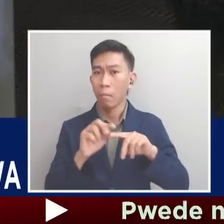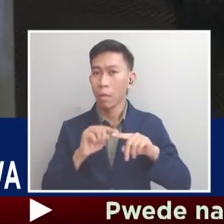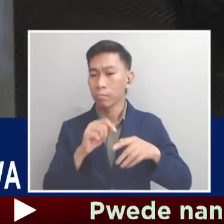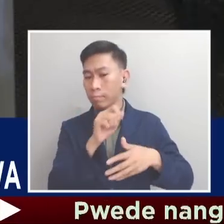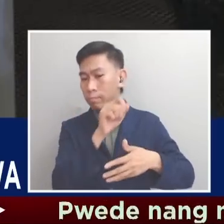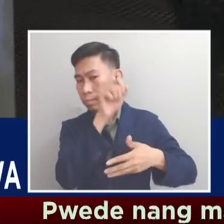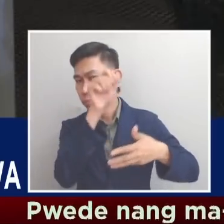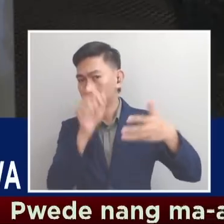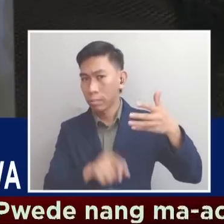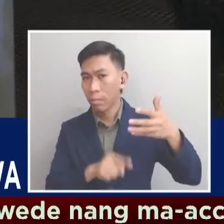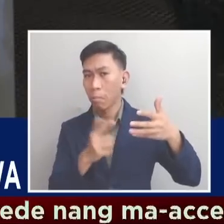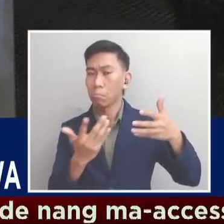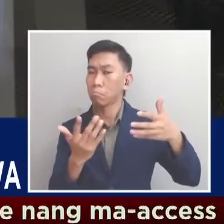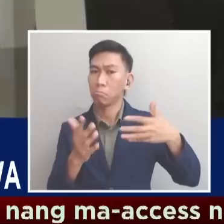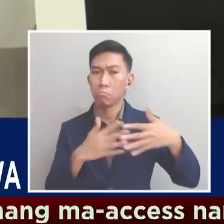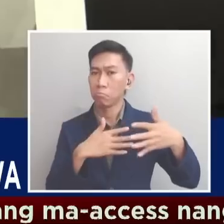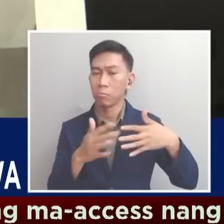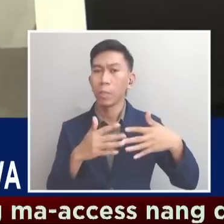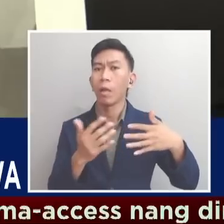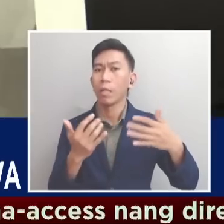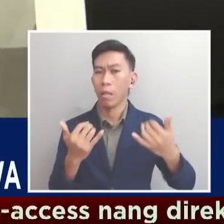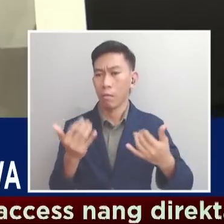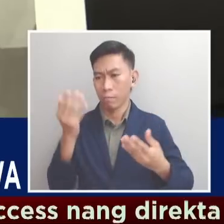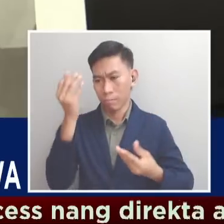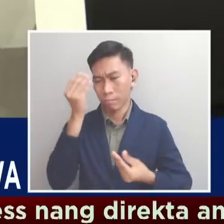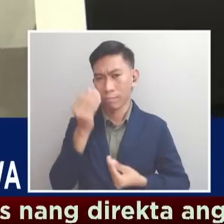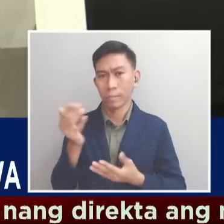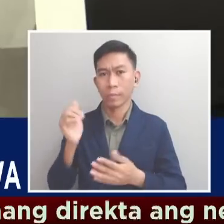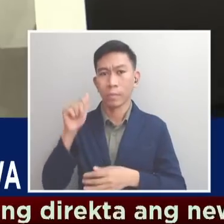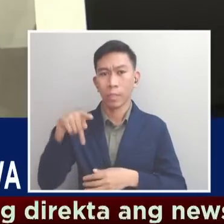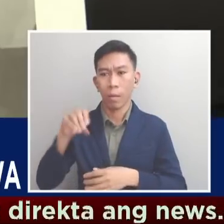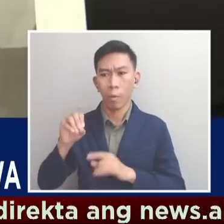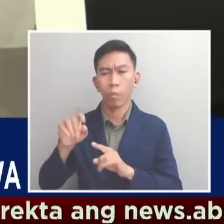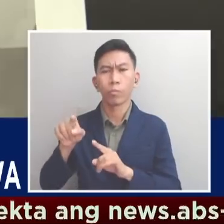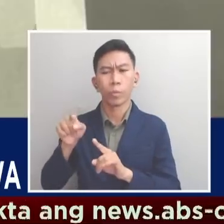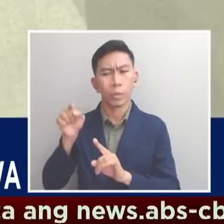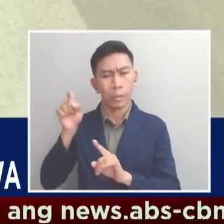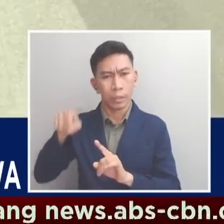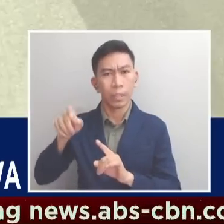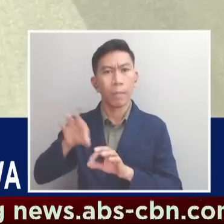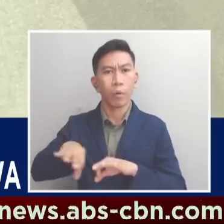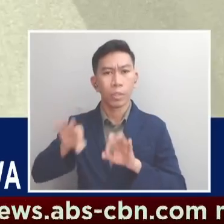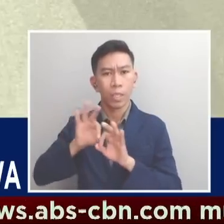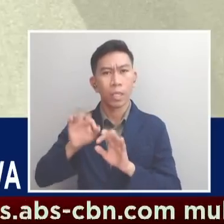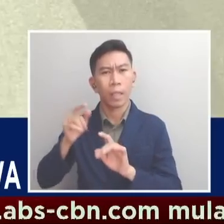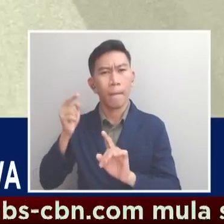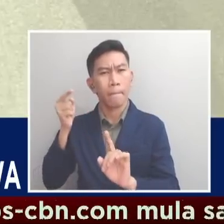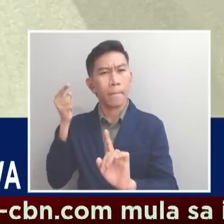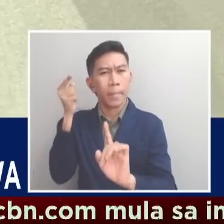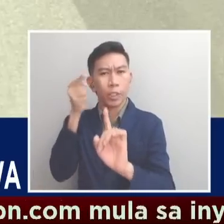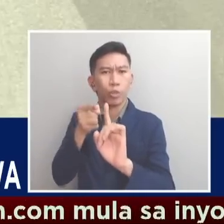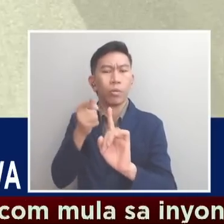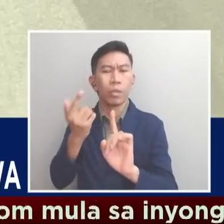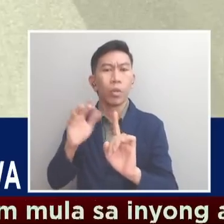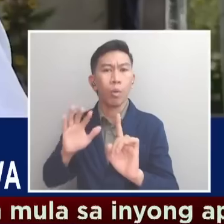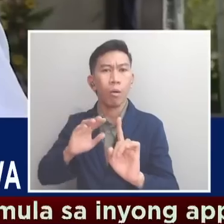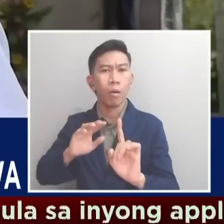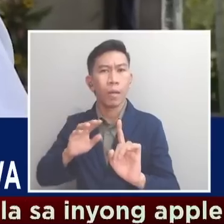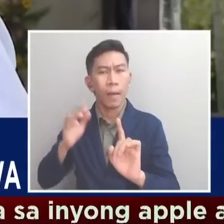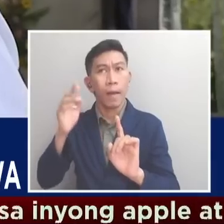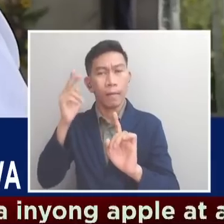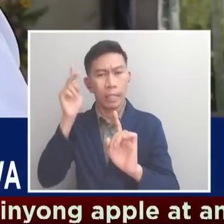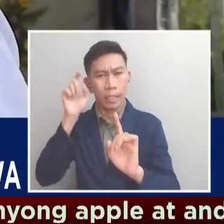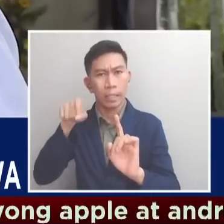apo, "Just have a vision," sabi niya. Wala, yung ambition is more on personal, yung sarili mo lang nahangad. Yung vision is something